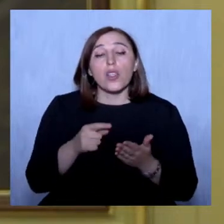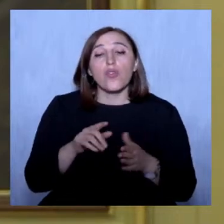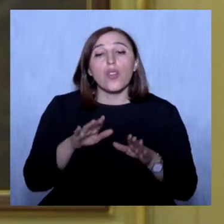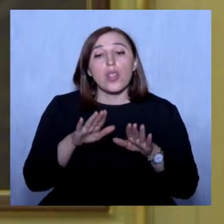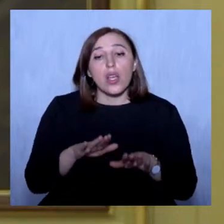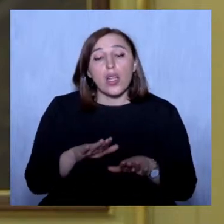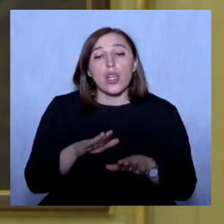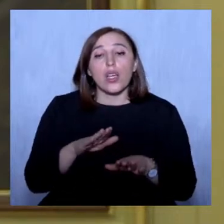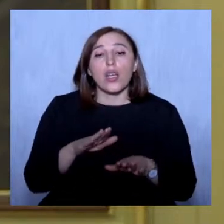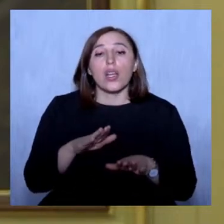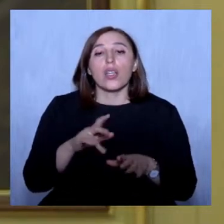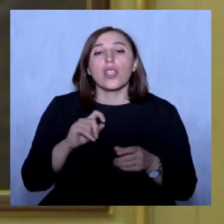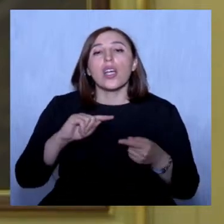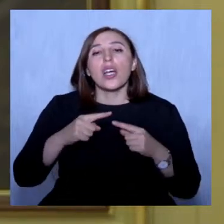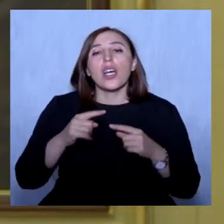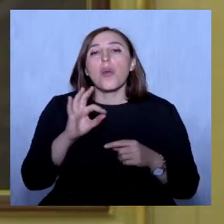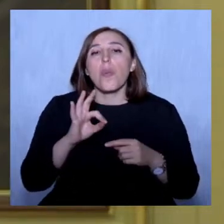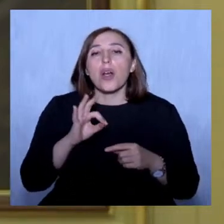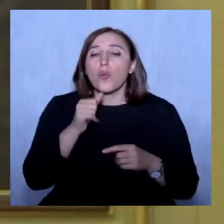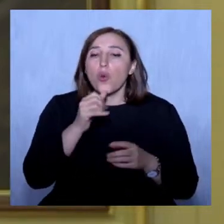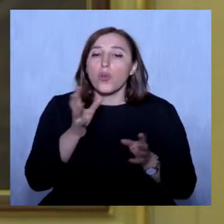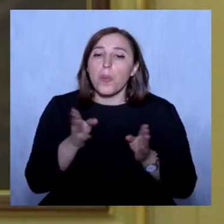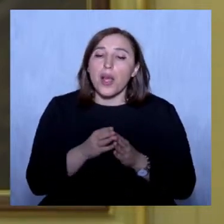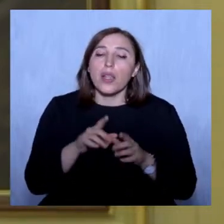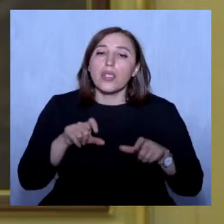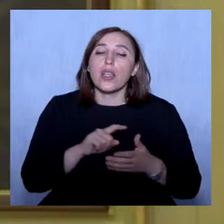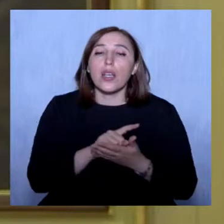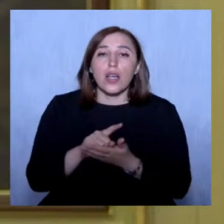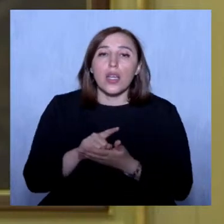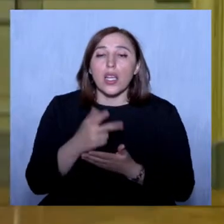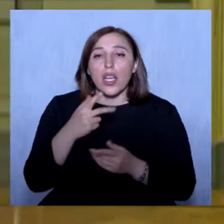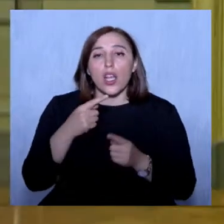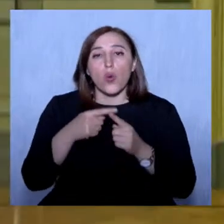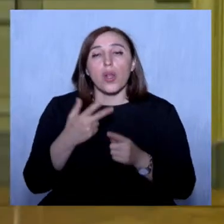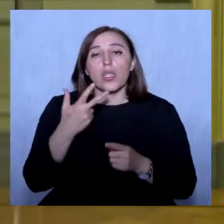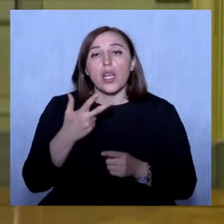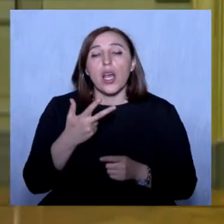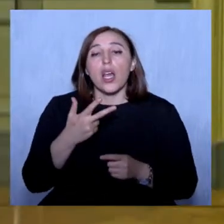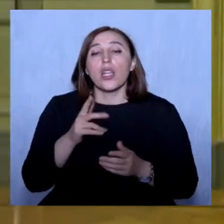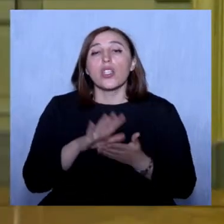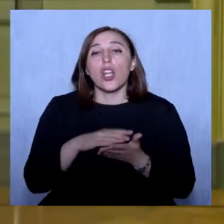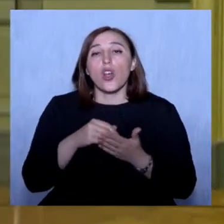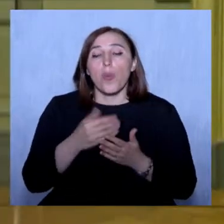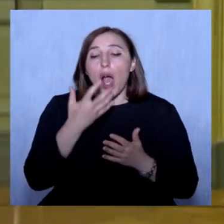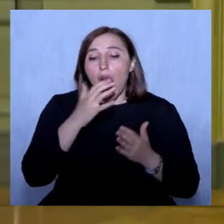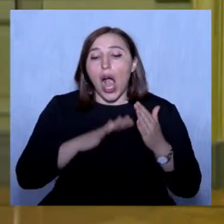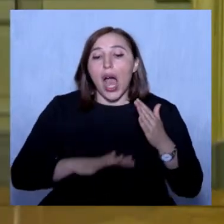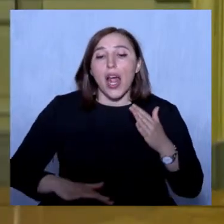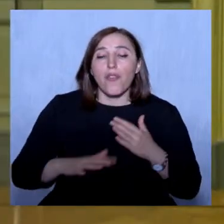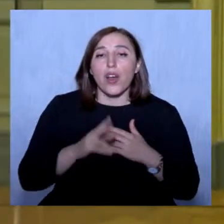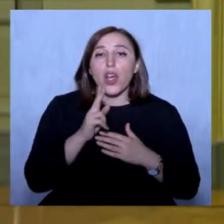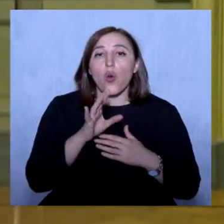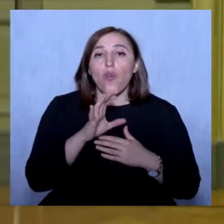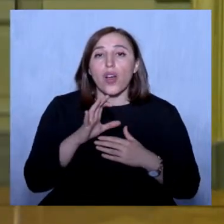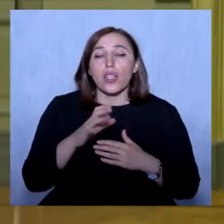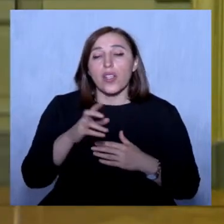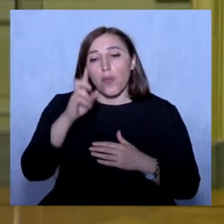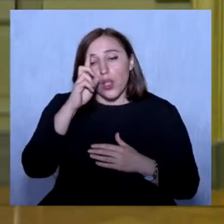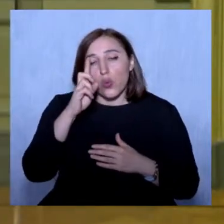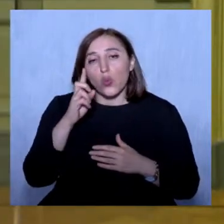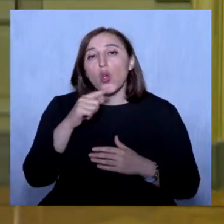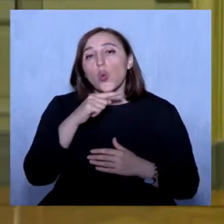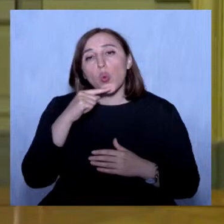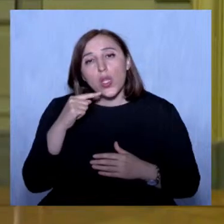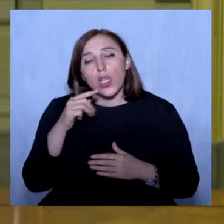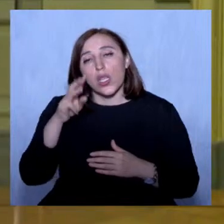տարածայնությունները կնարգելու համար։ Այս անգամ խոսկը երեկ պլուս երեկ այսինքն Հարավայն կովկասի երեկ պետությունների եմ նրանց մեծ հարևանների